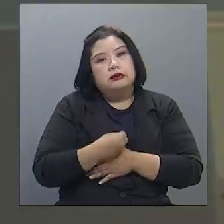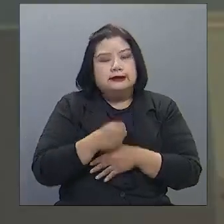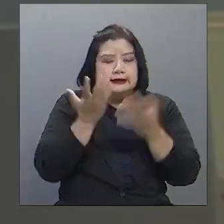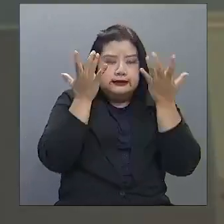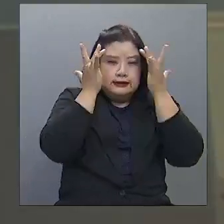คุผู้ชม เพ